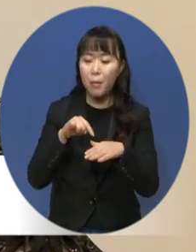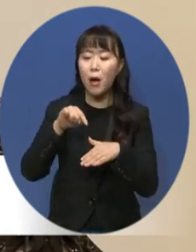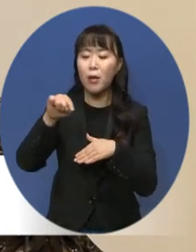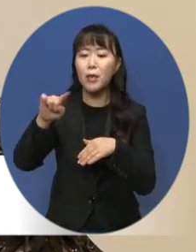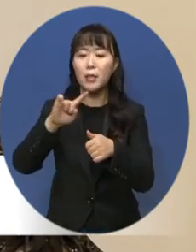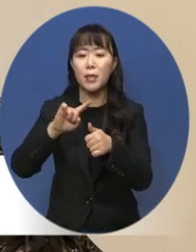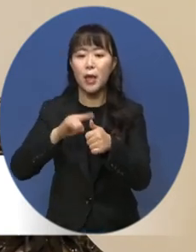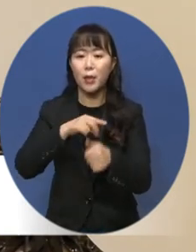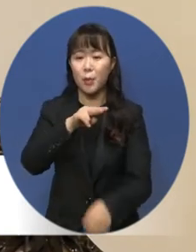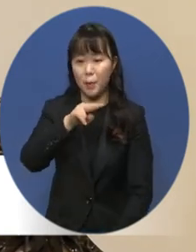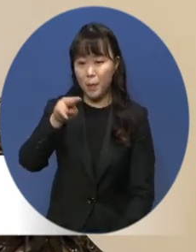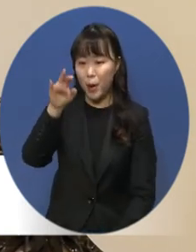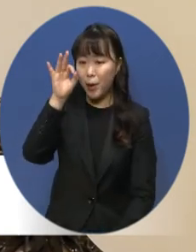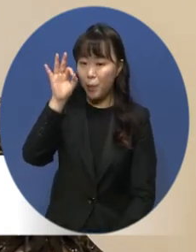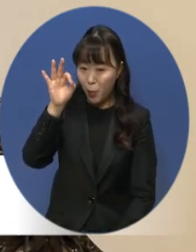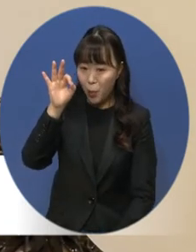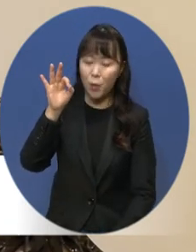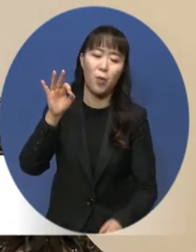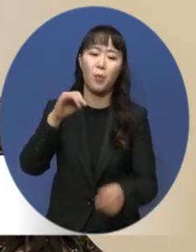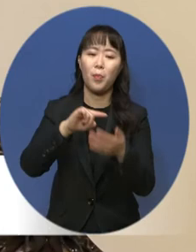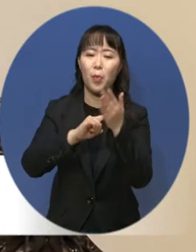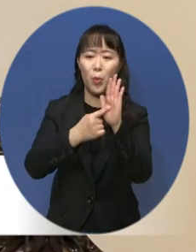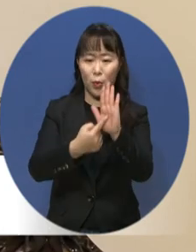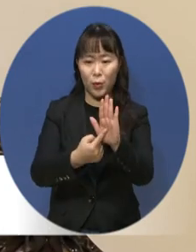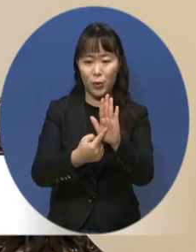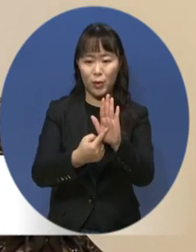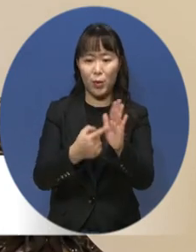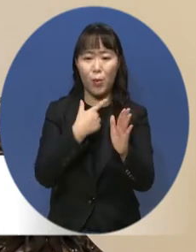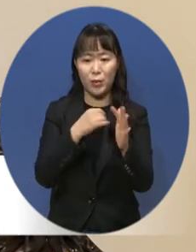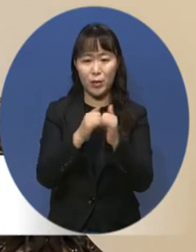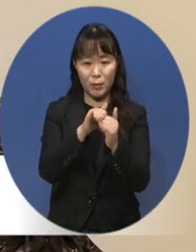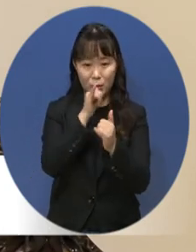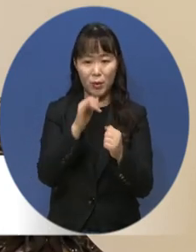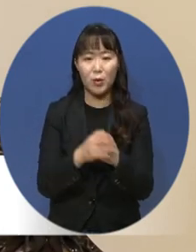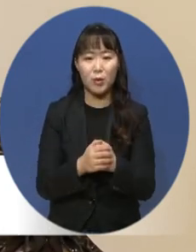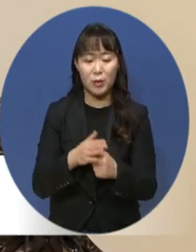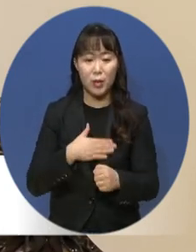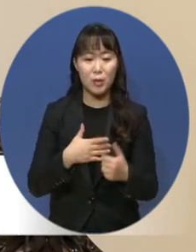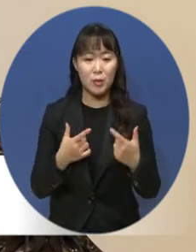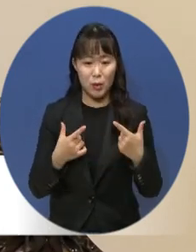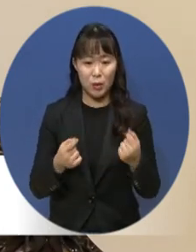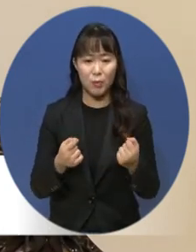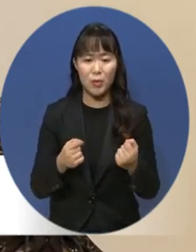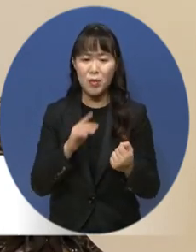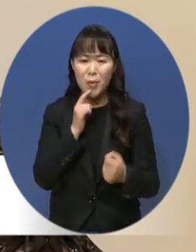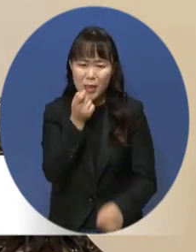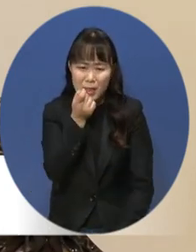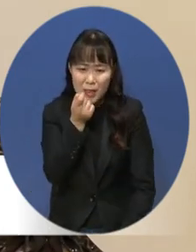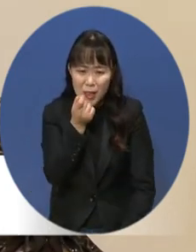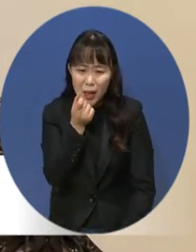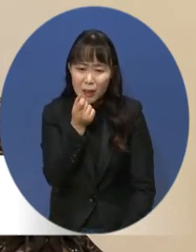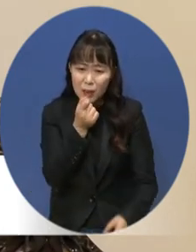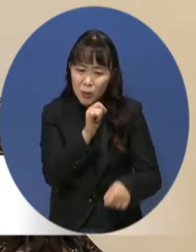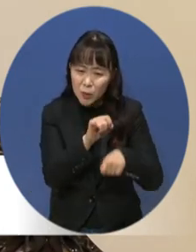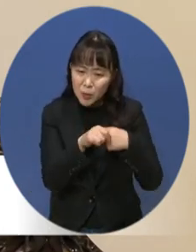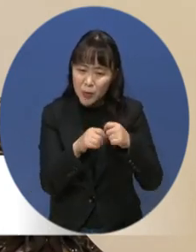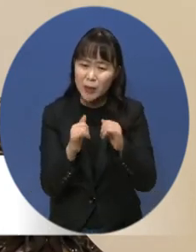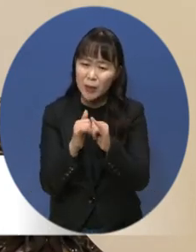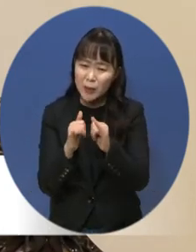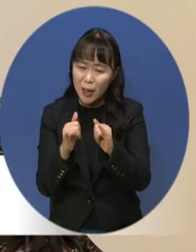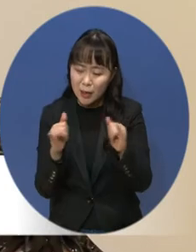나와서 자연을 바라보고 태어나고 자란 작가님도 있고 또 저처럼 아주 작은 생명체 들과